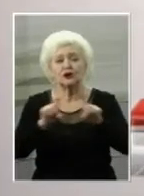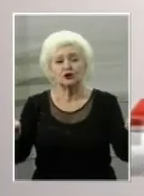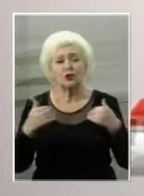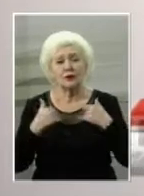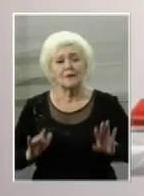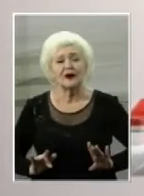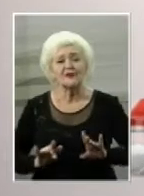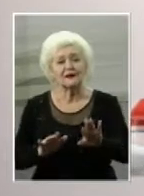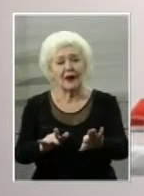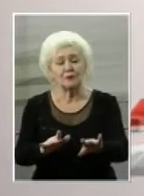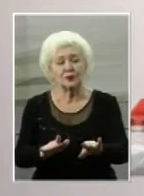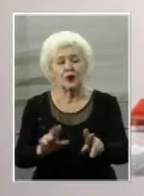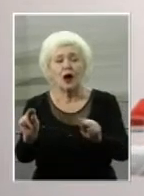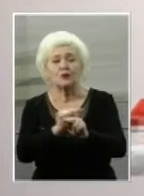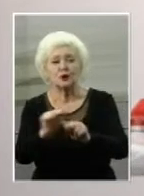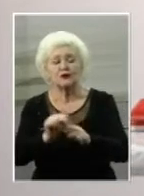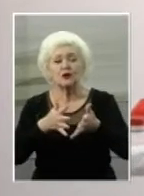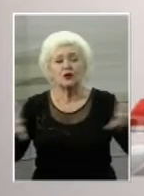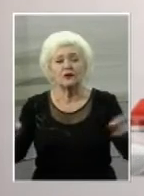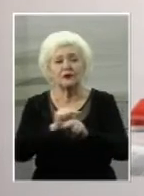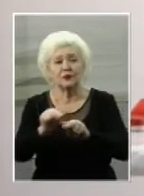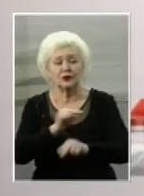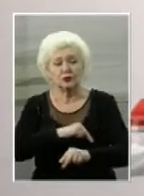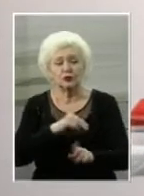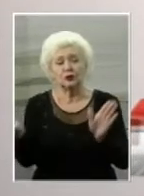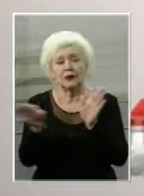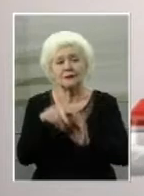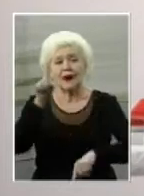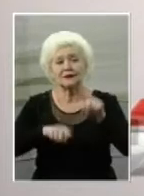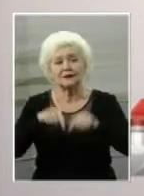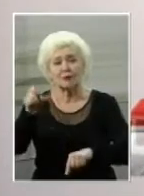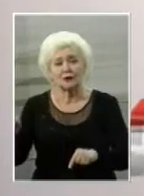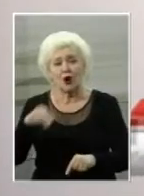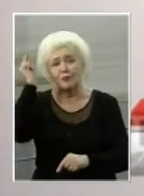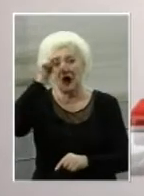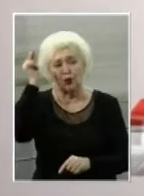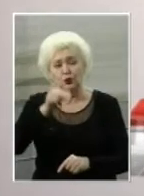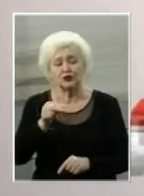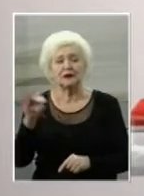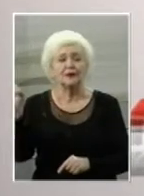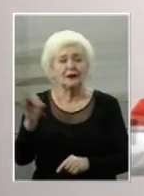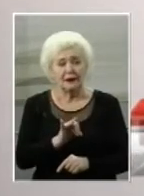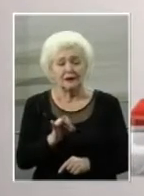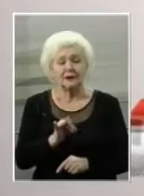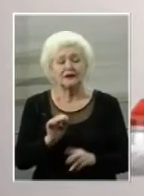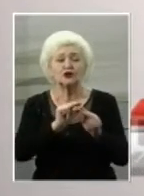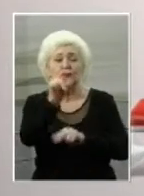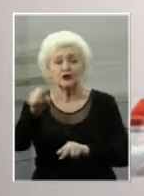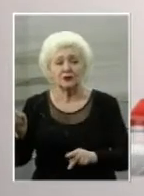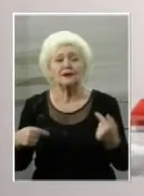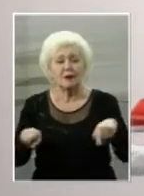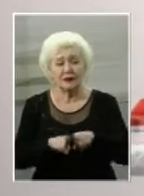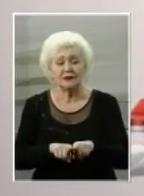ведемо велику профілактичну роботу, як з батьками, з учнями, і з вчителями теж,